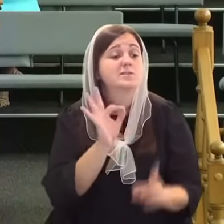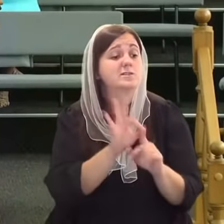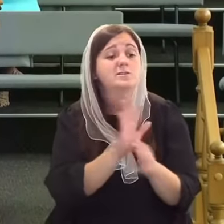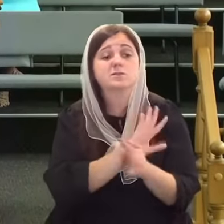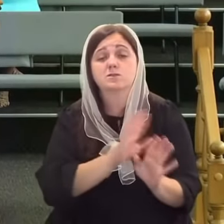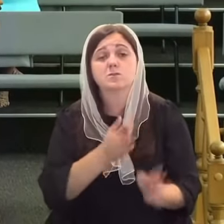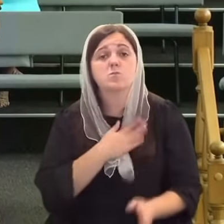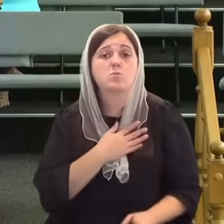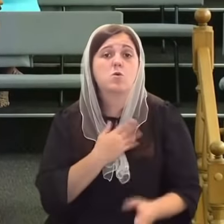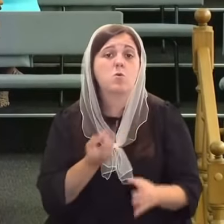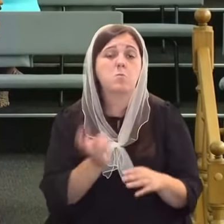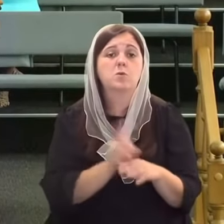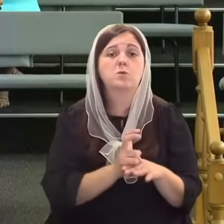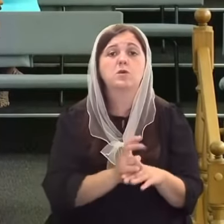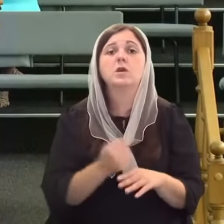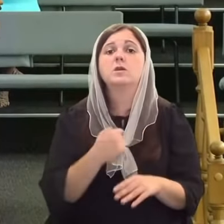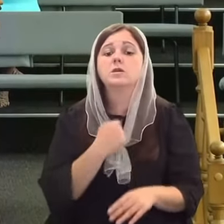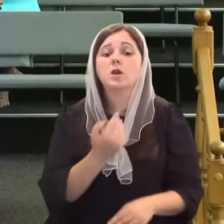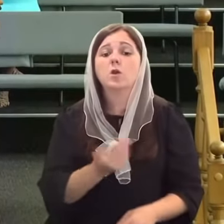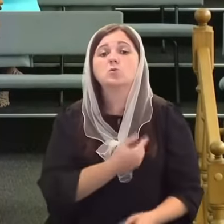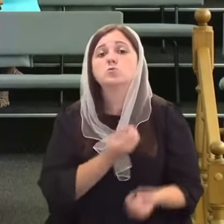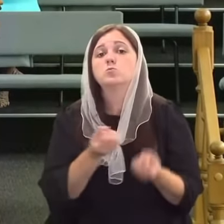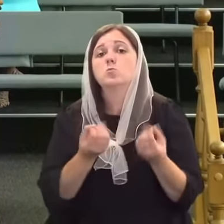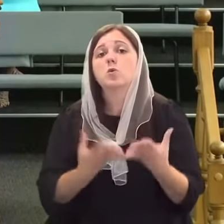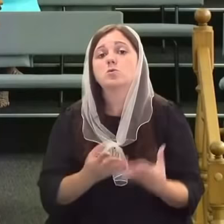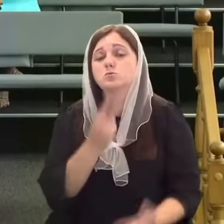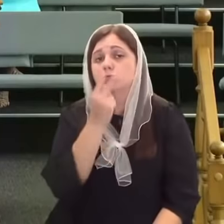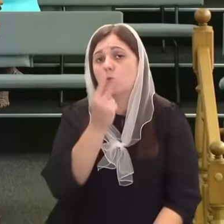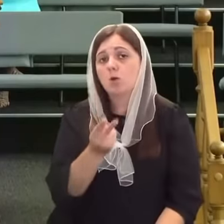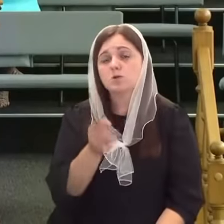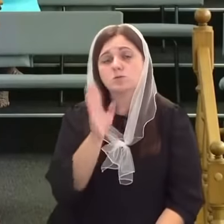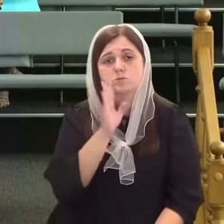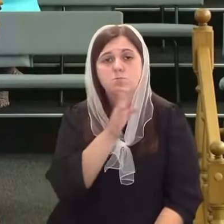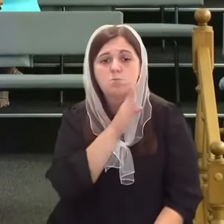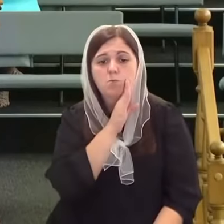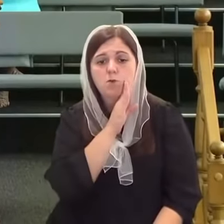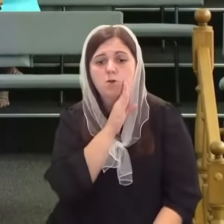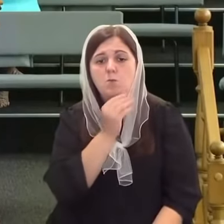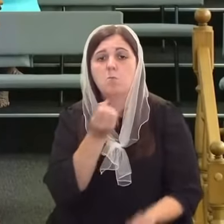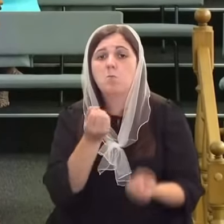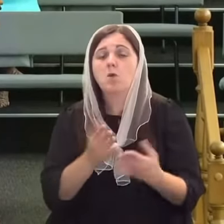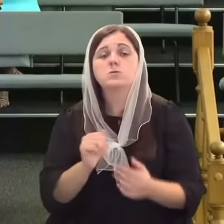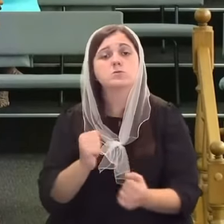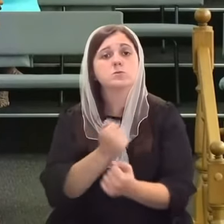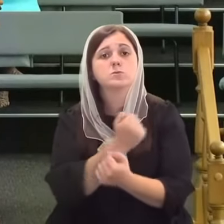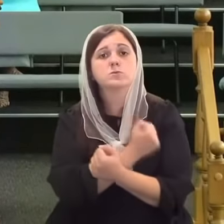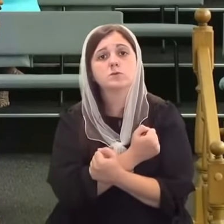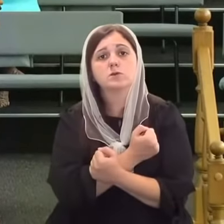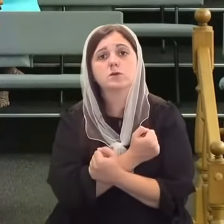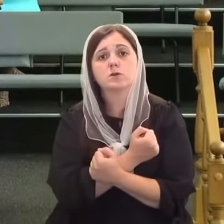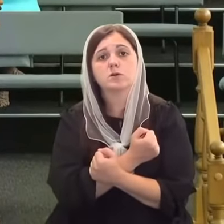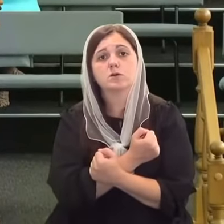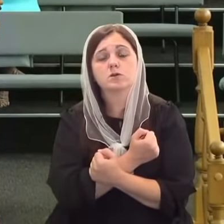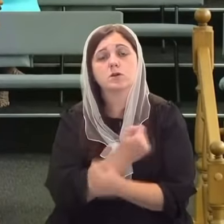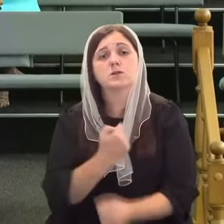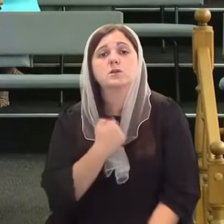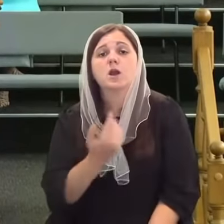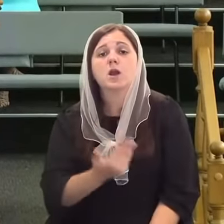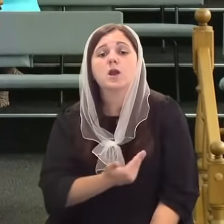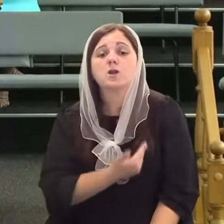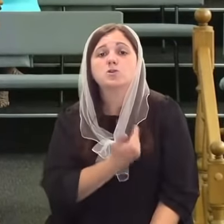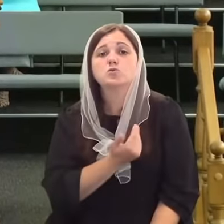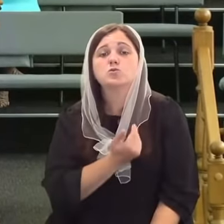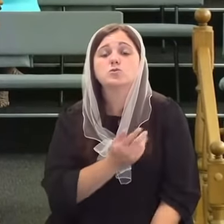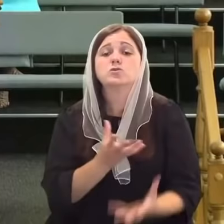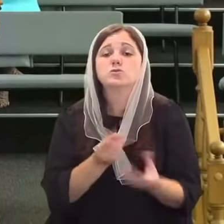моего визита. Я хочу просто ее увидеть. Я хочу просто ее обнять. Я даже хочу чем-то